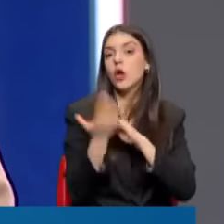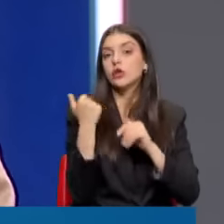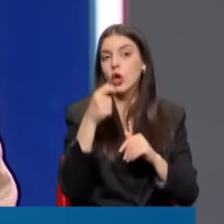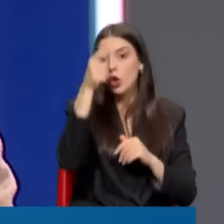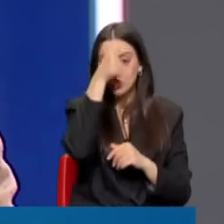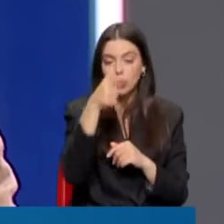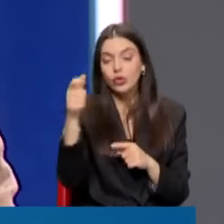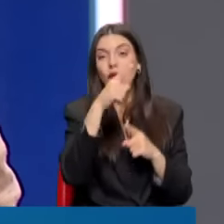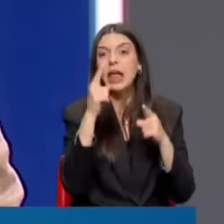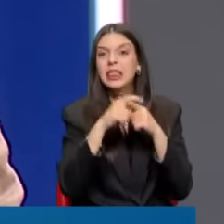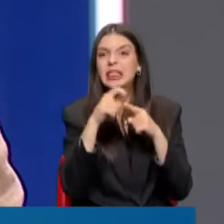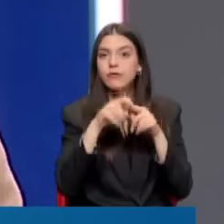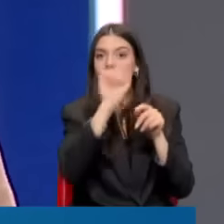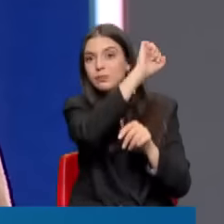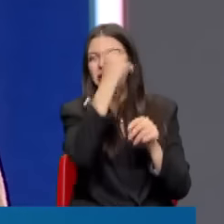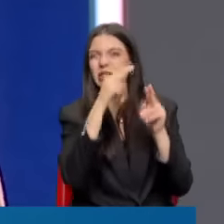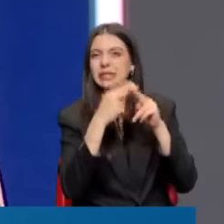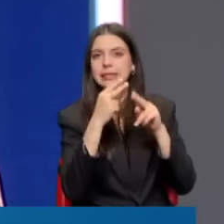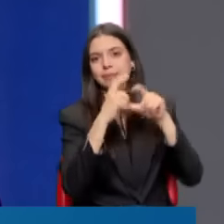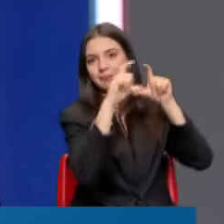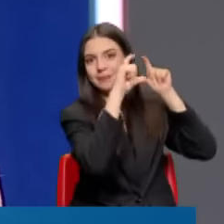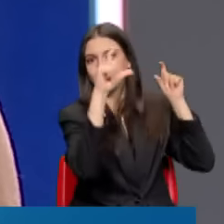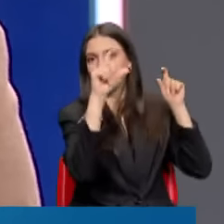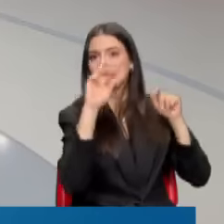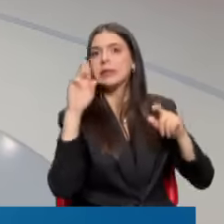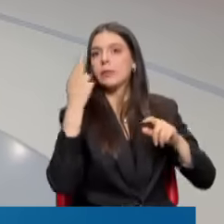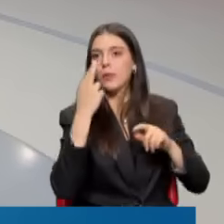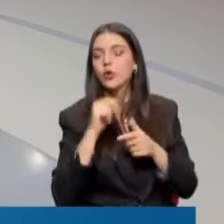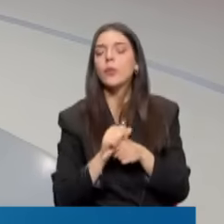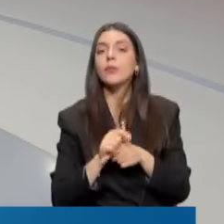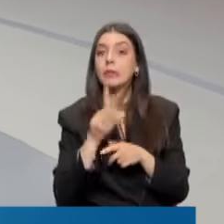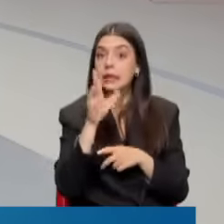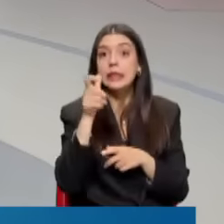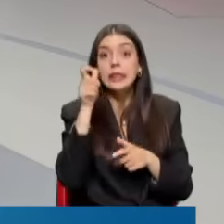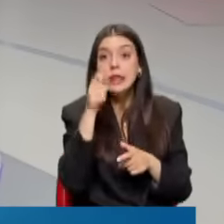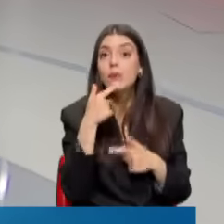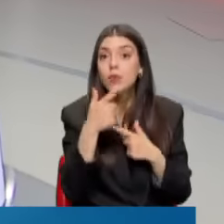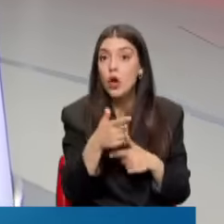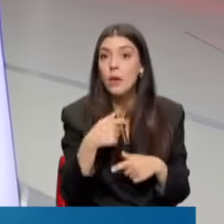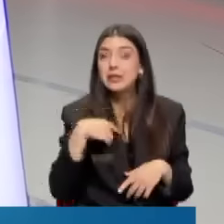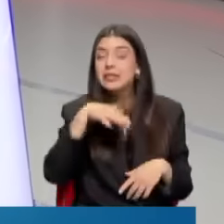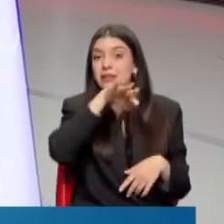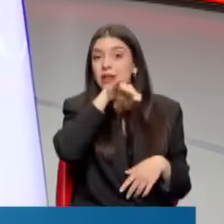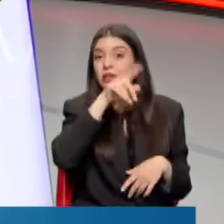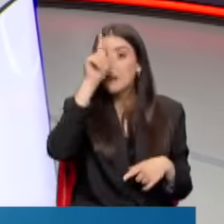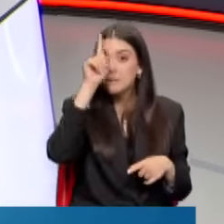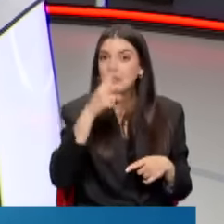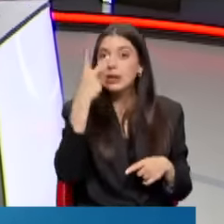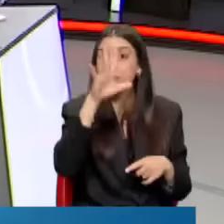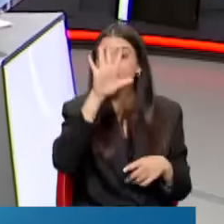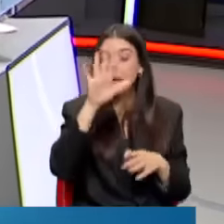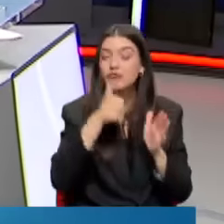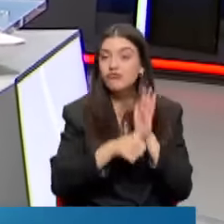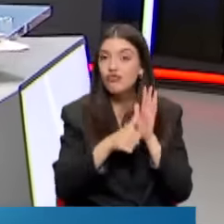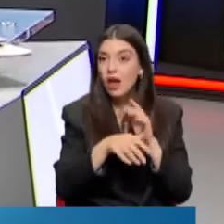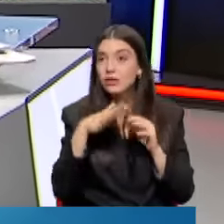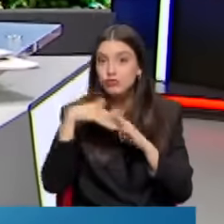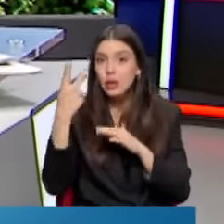demografik fırsat penceresi raporun da adı kapanıyor dikkat ve bunu diyor ki diyor ki bakın yaşlanmaya başlayacağız 2005'ten sonra